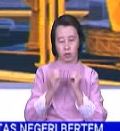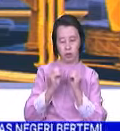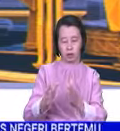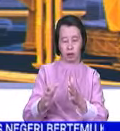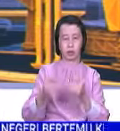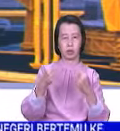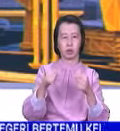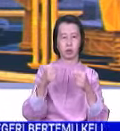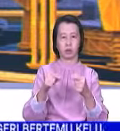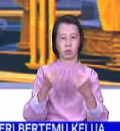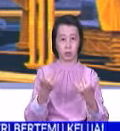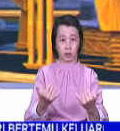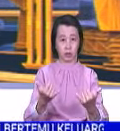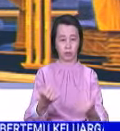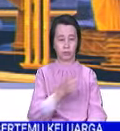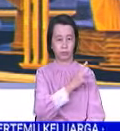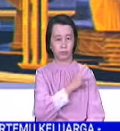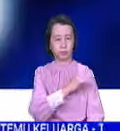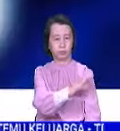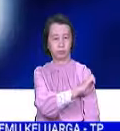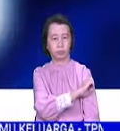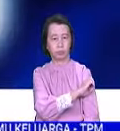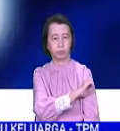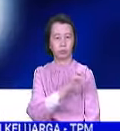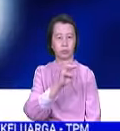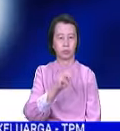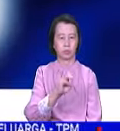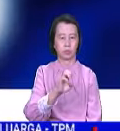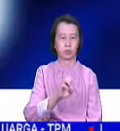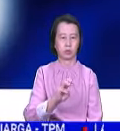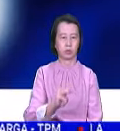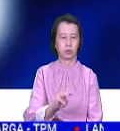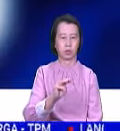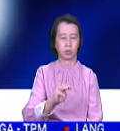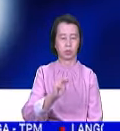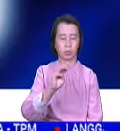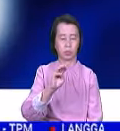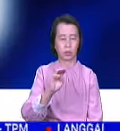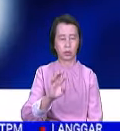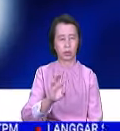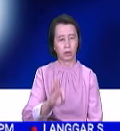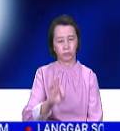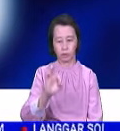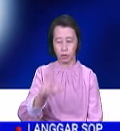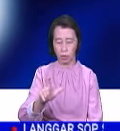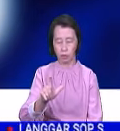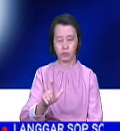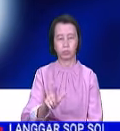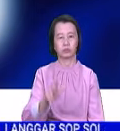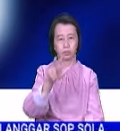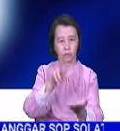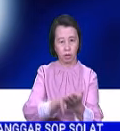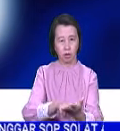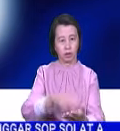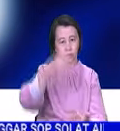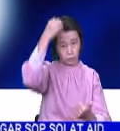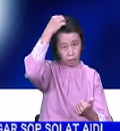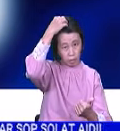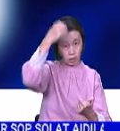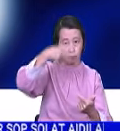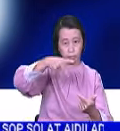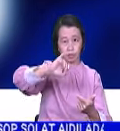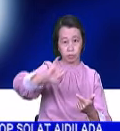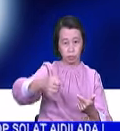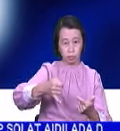Champions musim ini ketua pegawai eksekutif liga bola sepak Malaysia mfl Dato Abdul Gani Hasan mengesahkan selalu FC dan